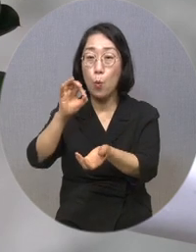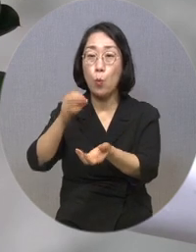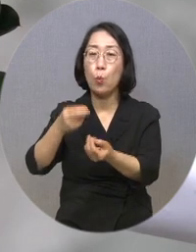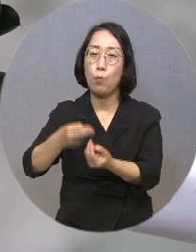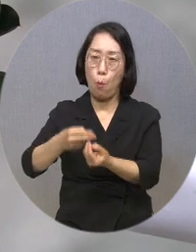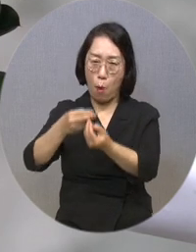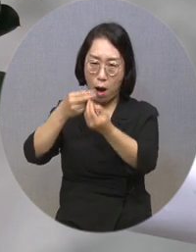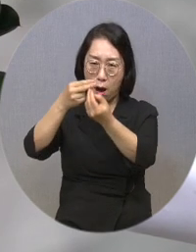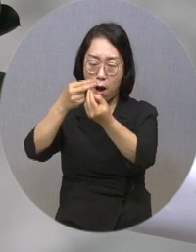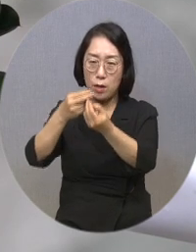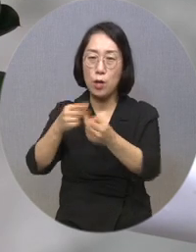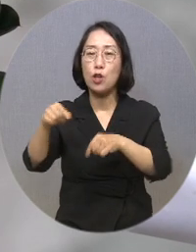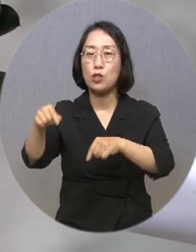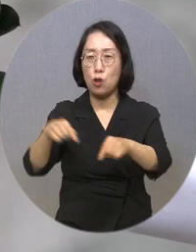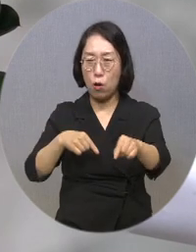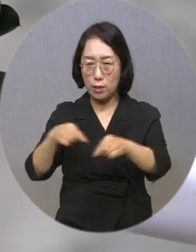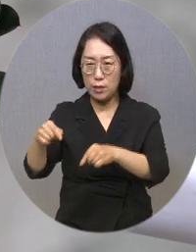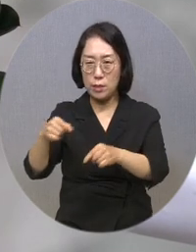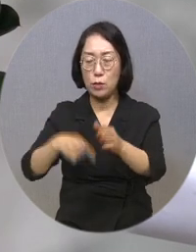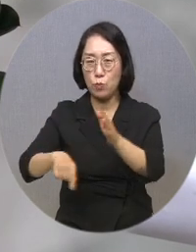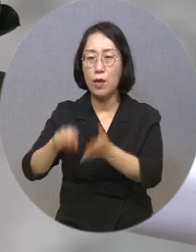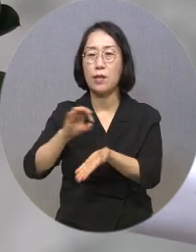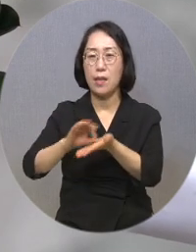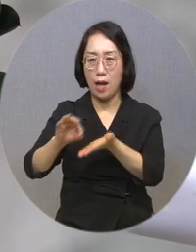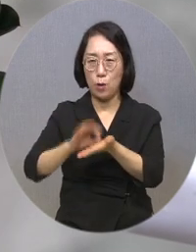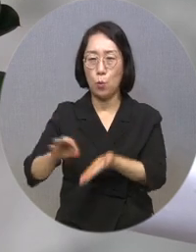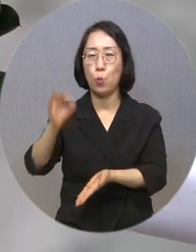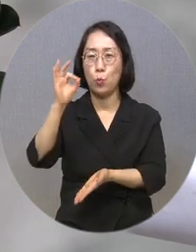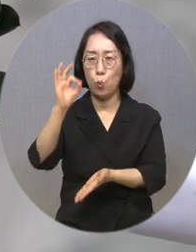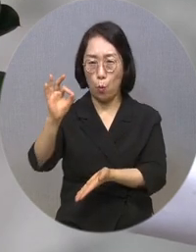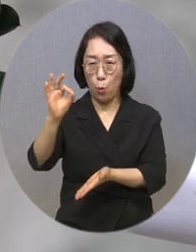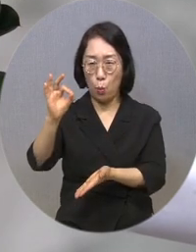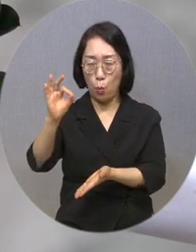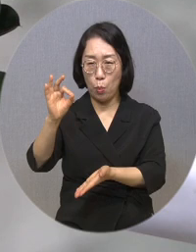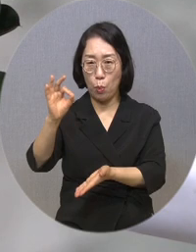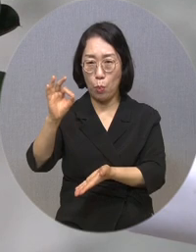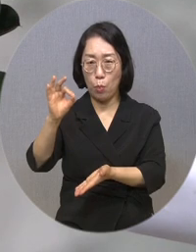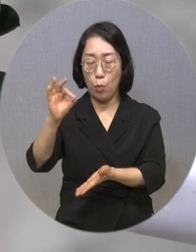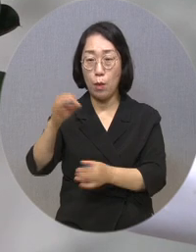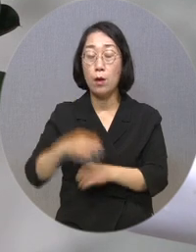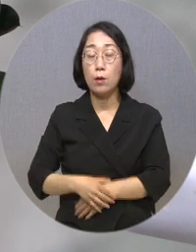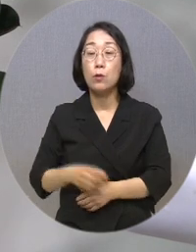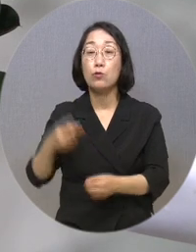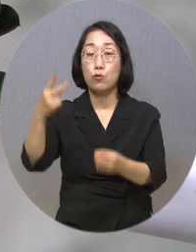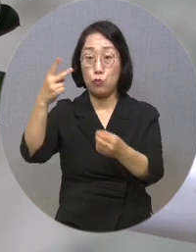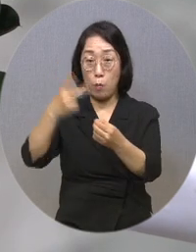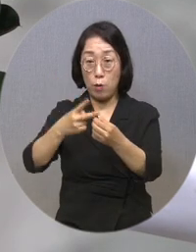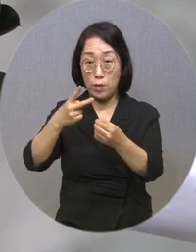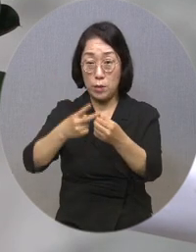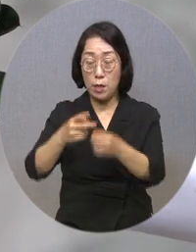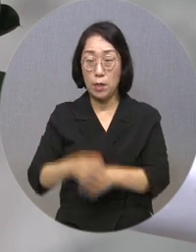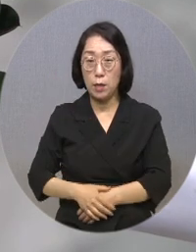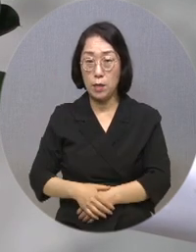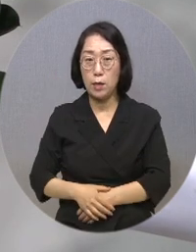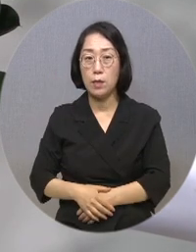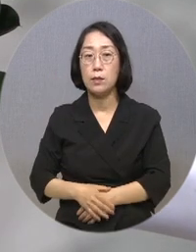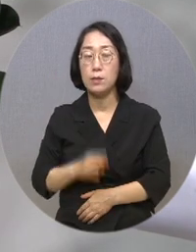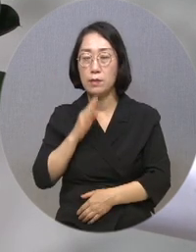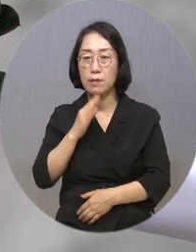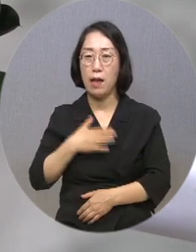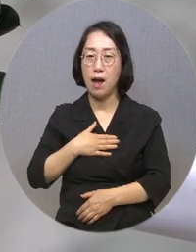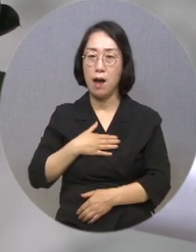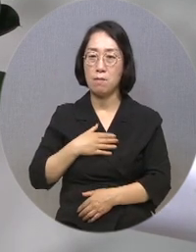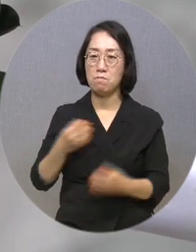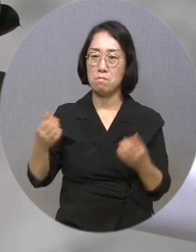가지 정책을 만들고 이렇게 하기 위해서 하는 목적이고 두 번째는 세바시나 여러